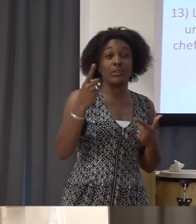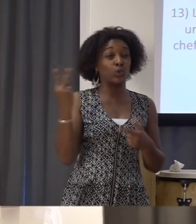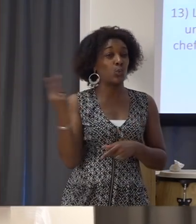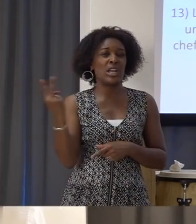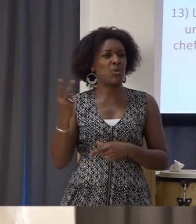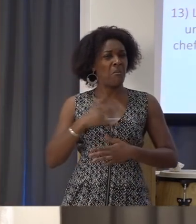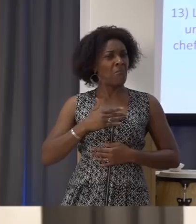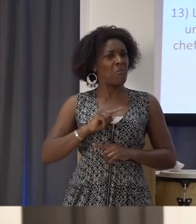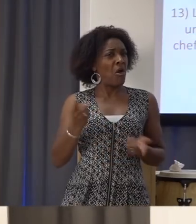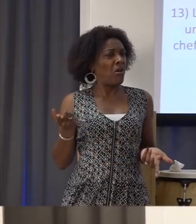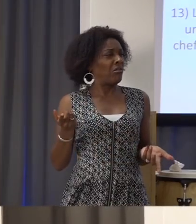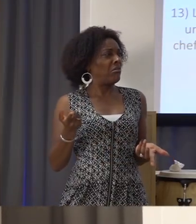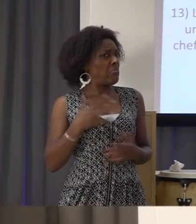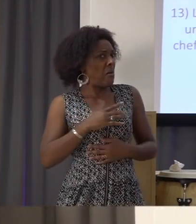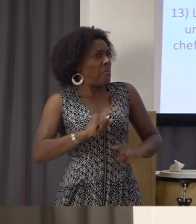qui ont dit non.